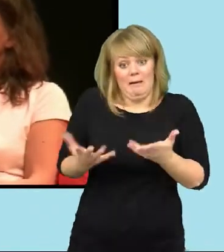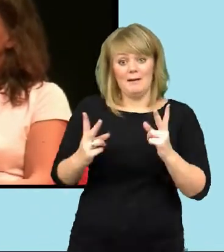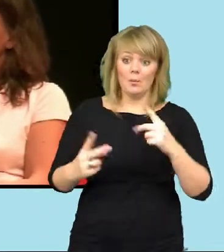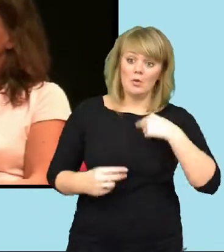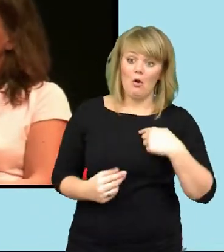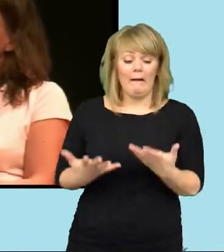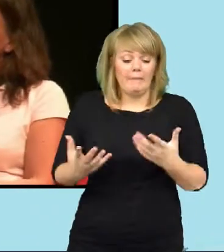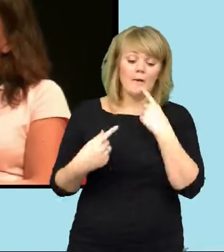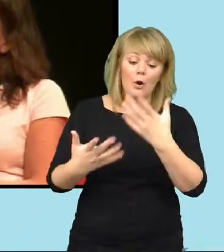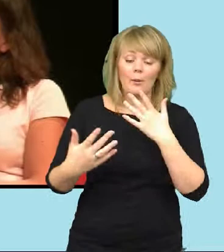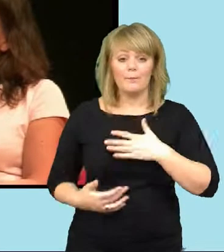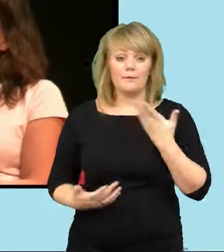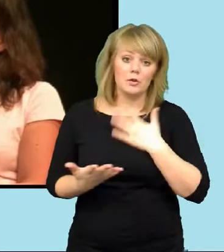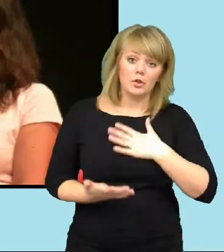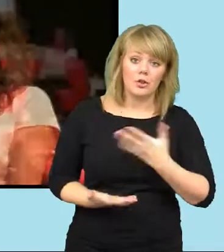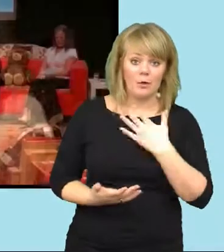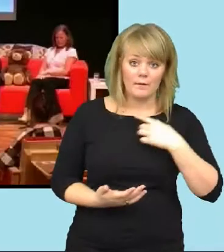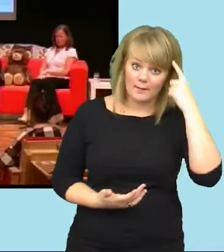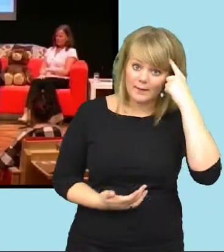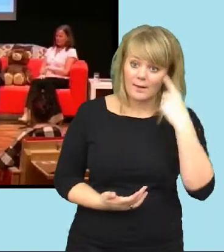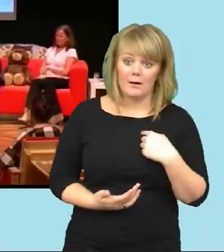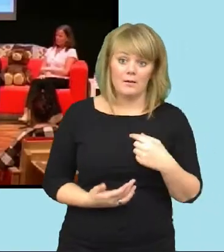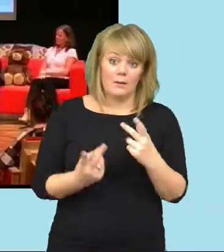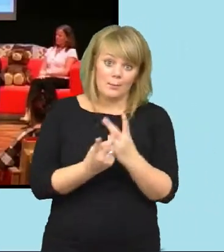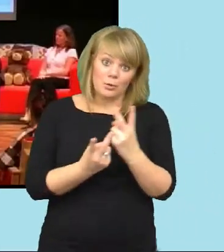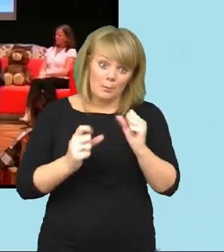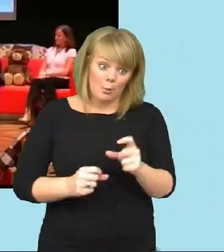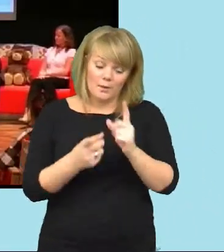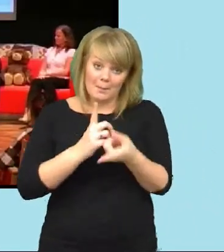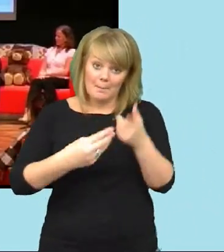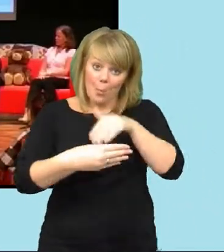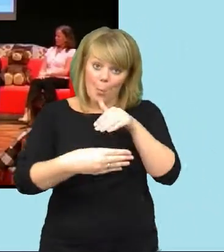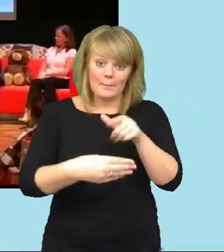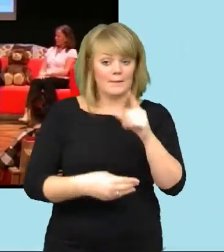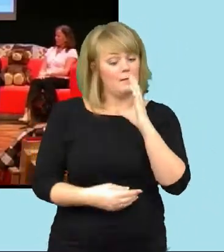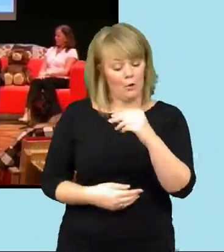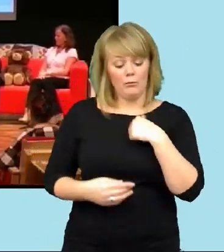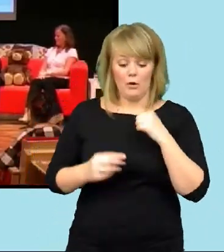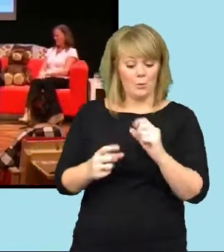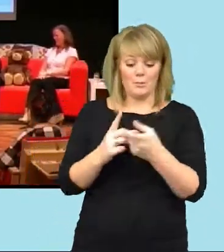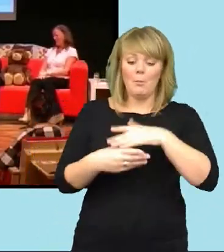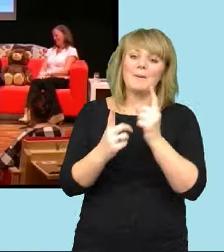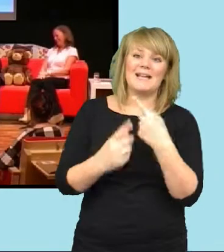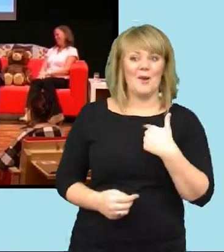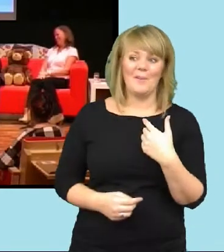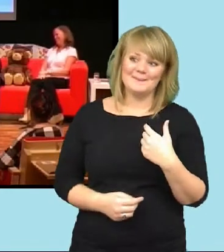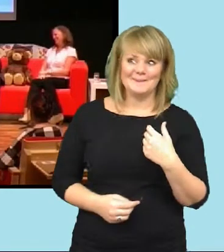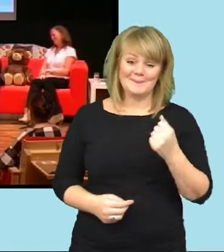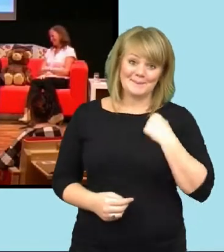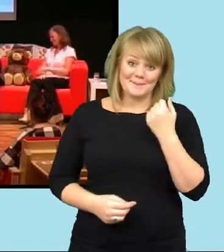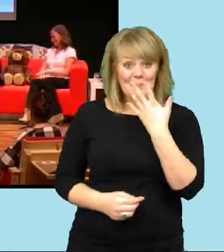och tänker. Är det så att man måste bli påmind om det här hela tiden som förälder? Ja, jag måste det. Jag kanske är bra på att prata.